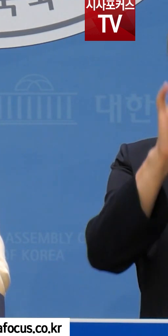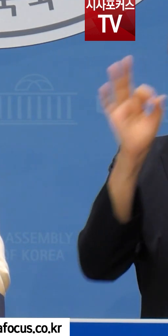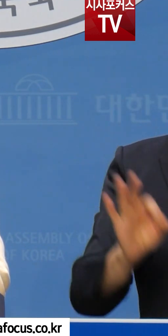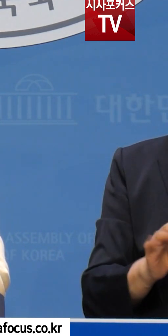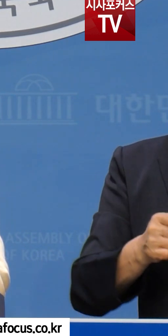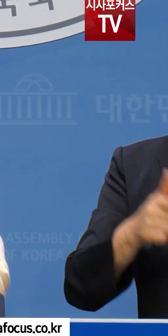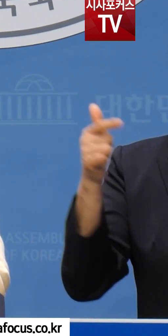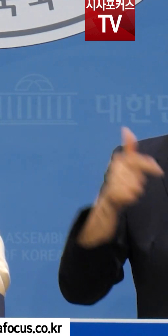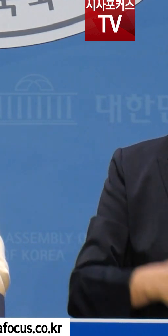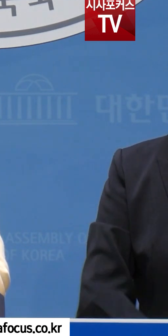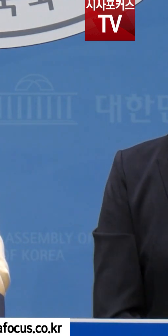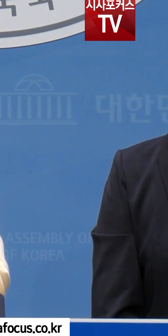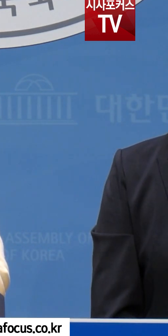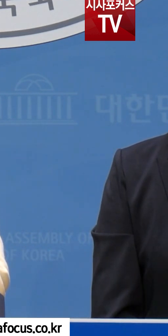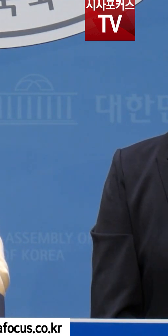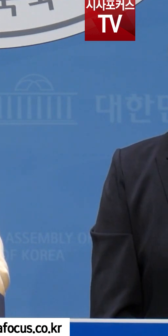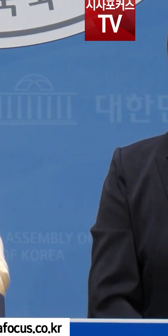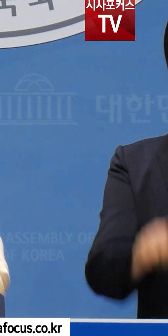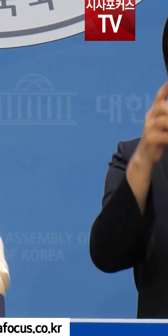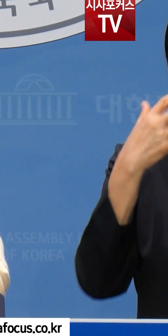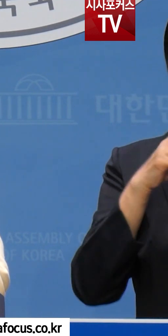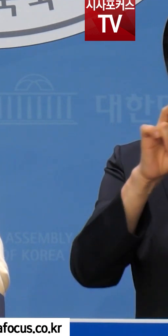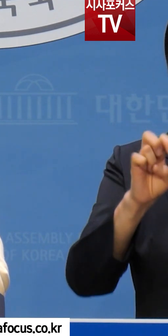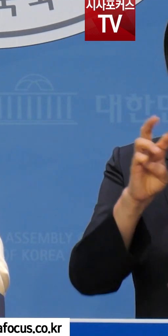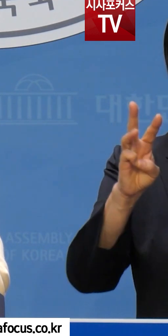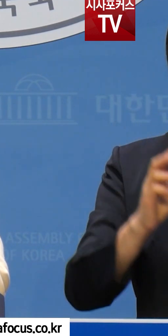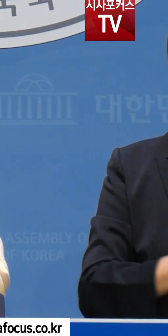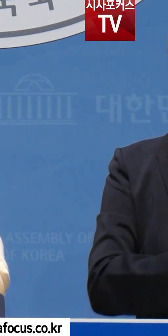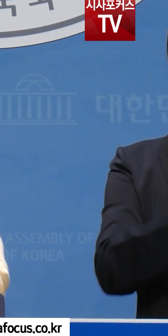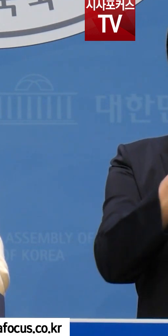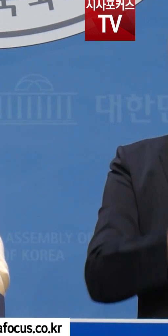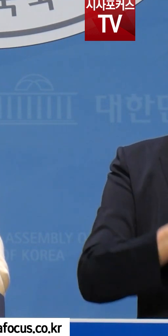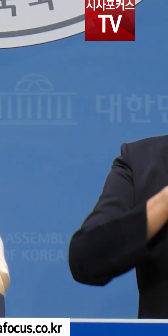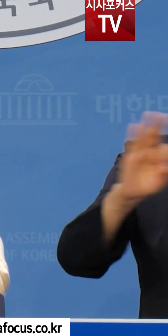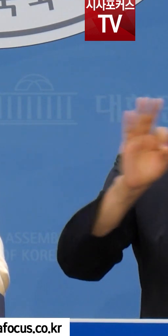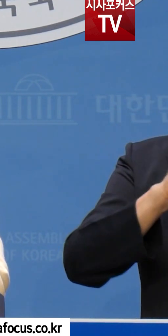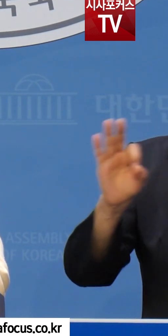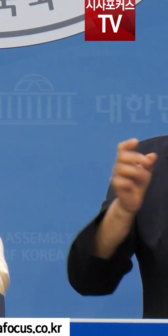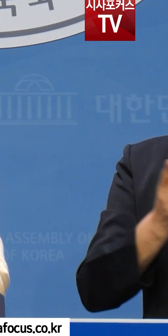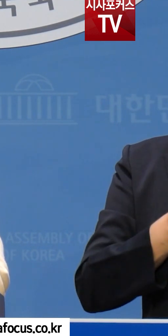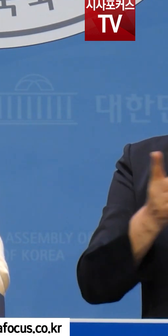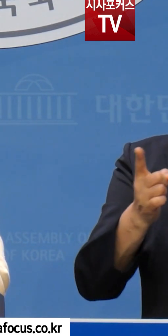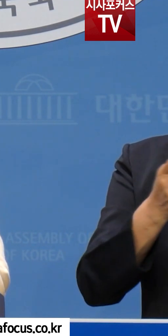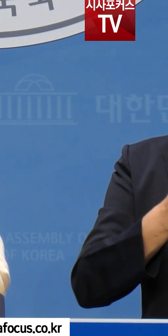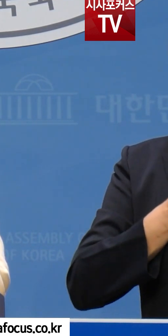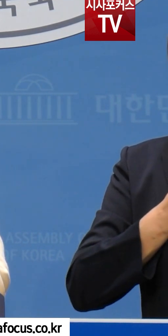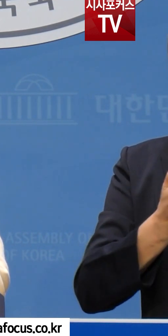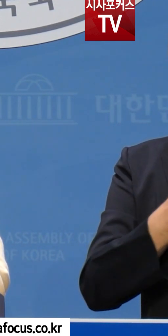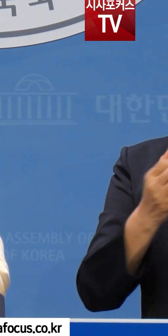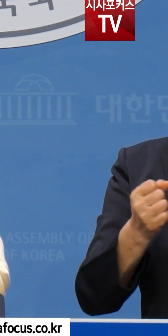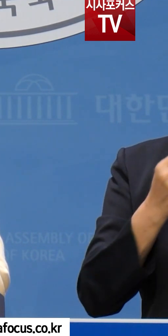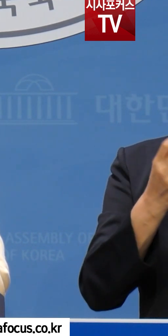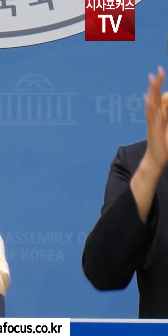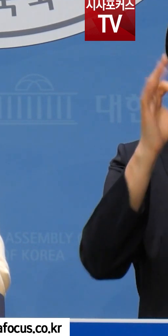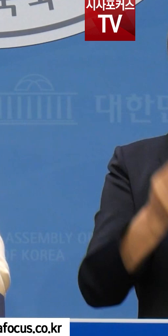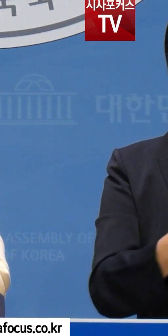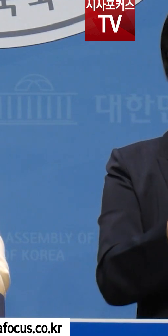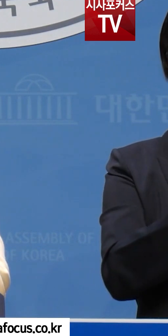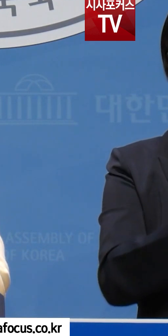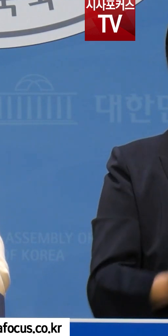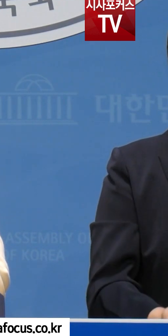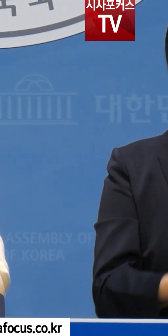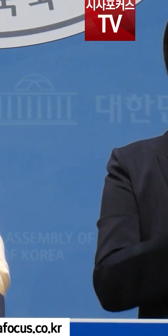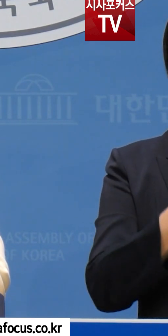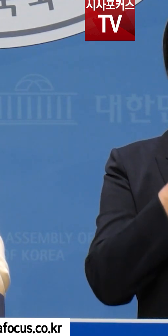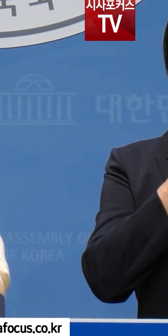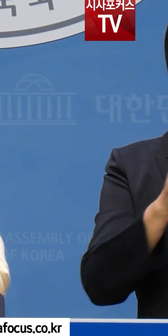2.8%만 증액했습니다. 정부는 23조 원을 지출 구조 조정해서 건전재정을